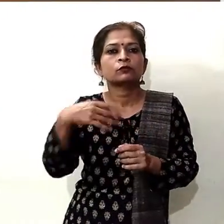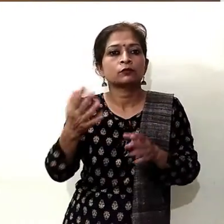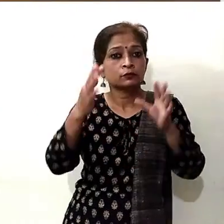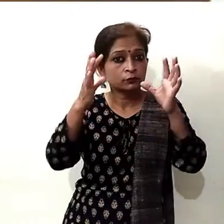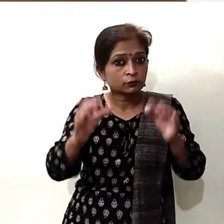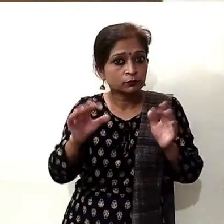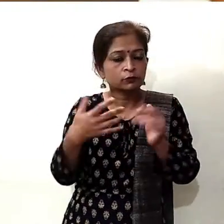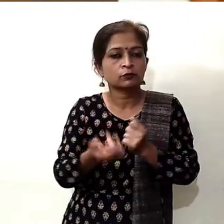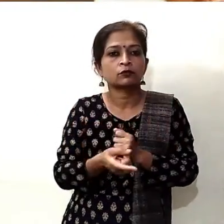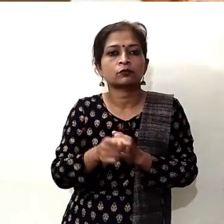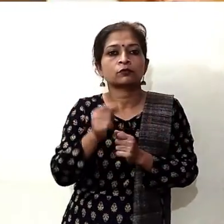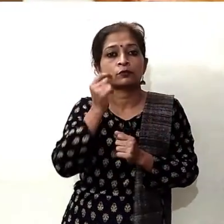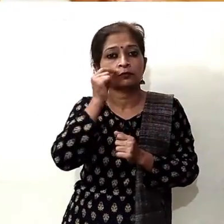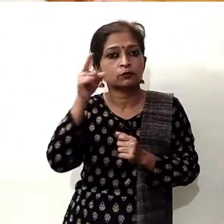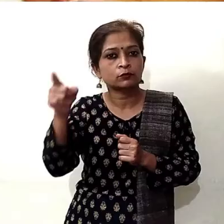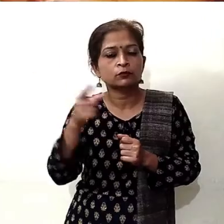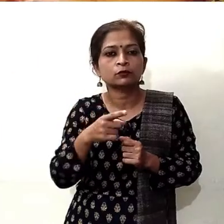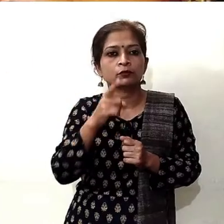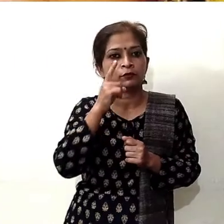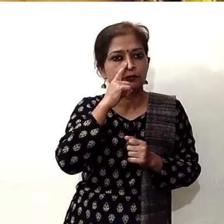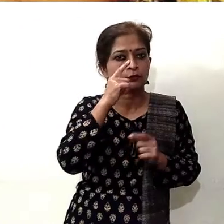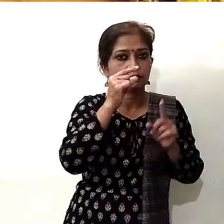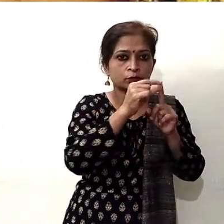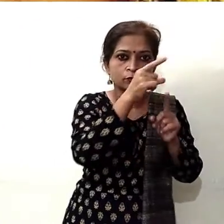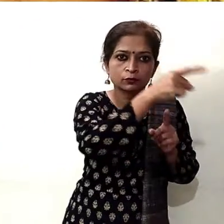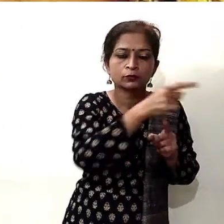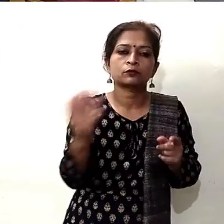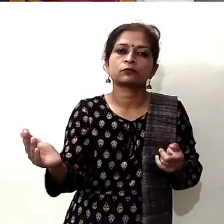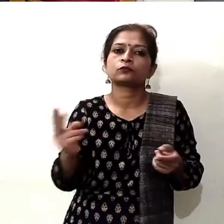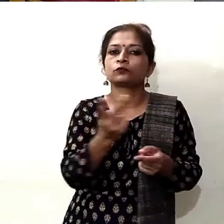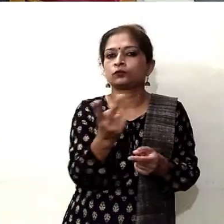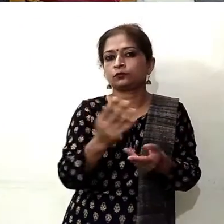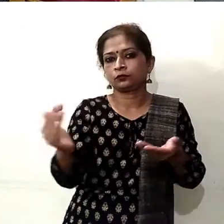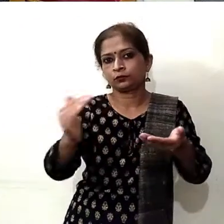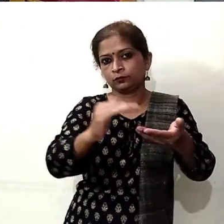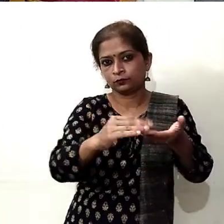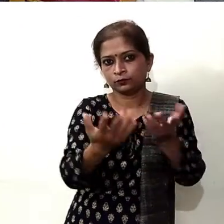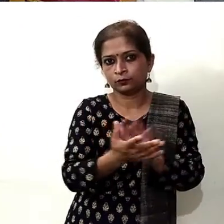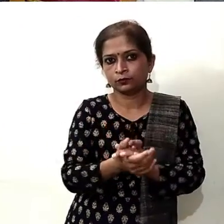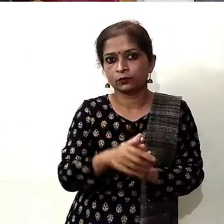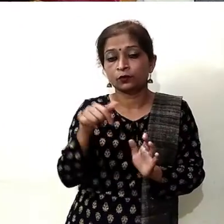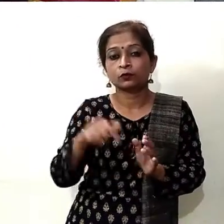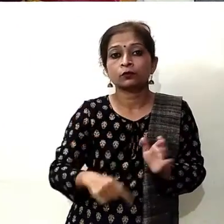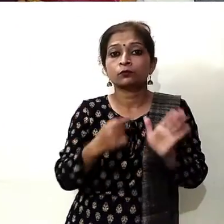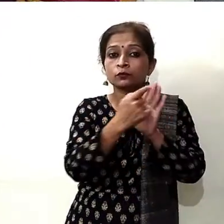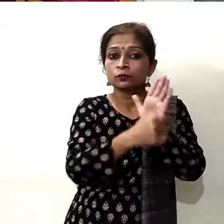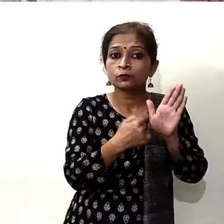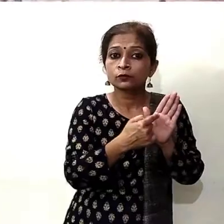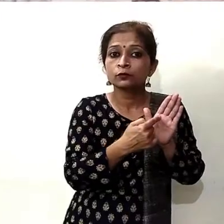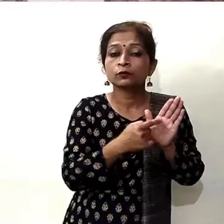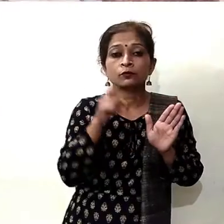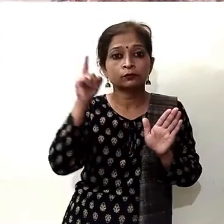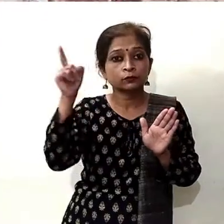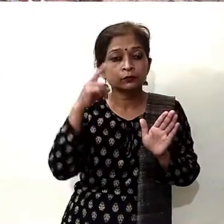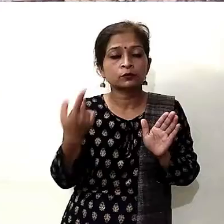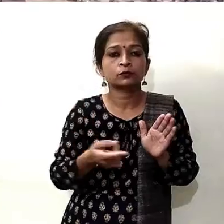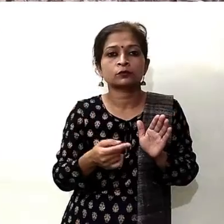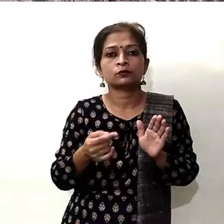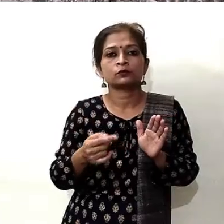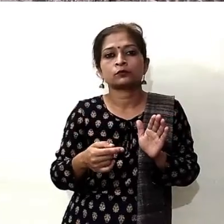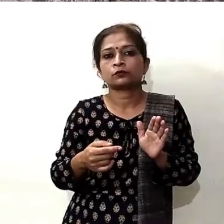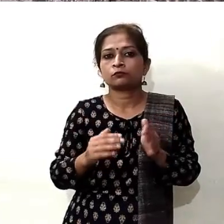होगा रानी पद्मिनी के साथ। तो श्रीलंका से रानी पद्मिनी ब्याह कर ले आई गई और